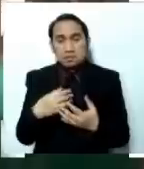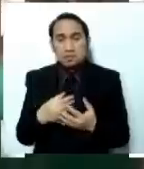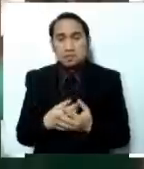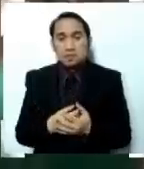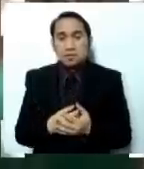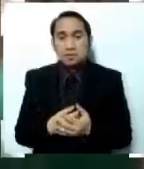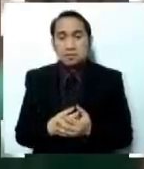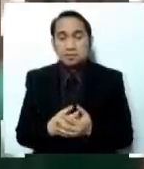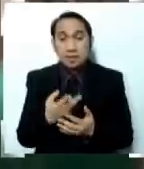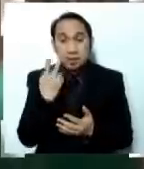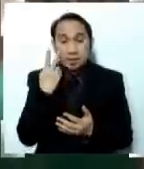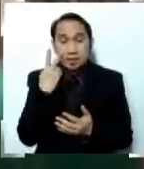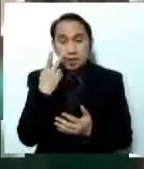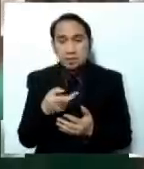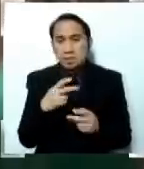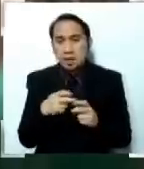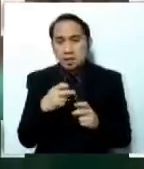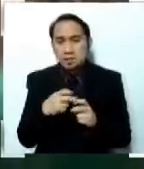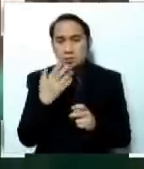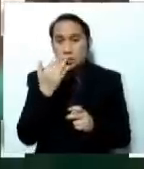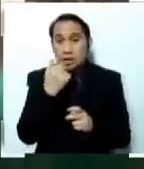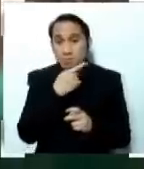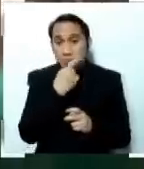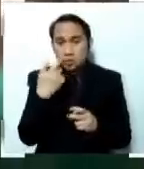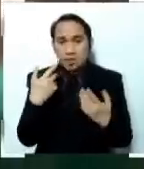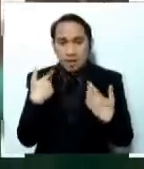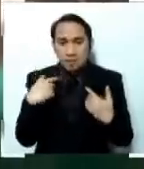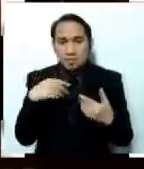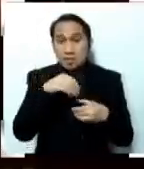namin kanina, doon kami nahirapan kasi sabi may alcohol.